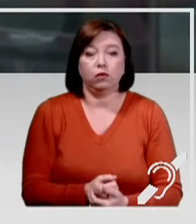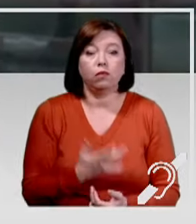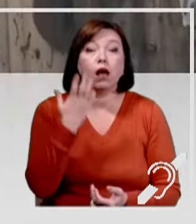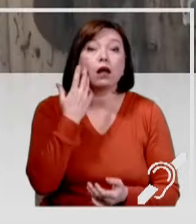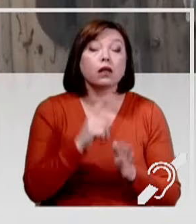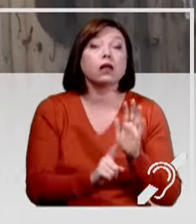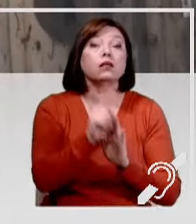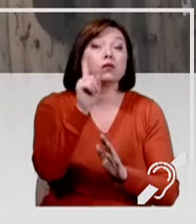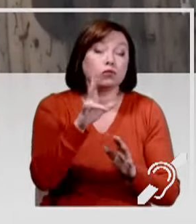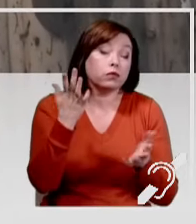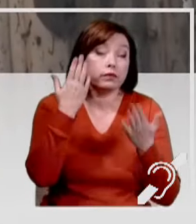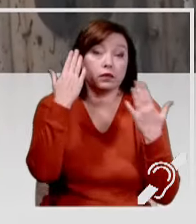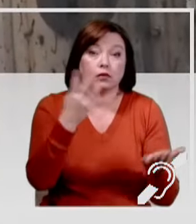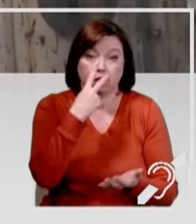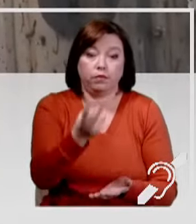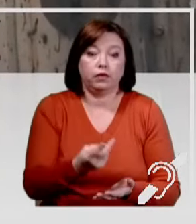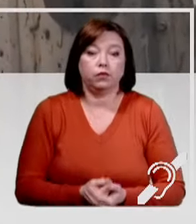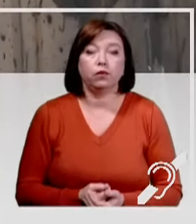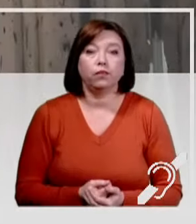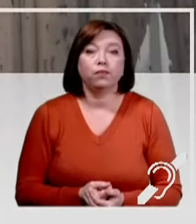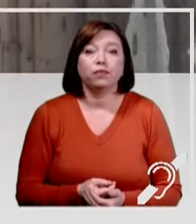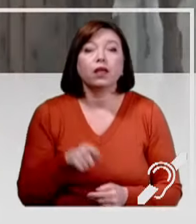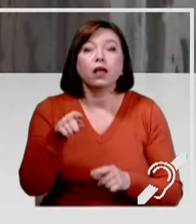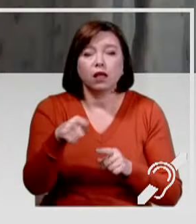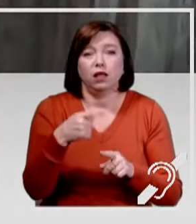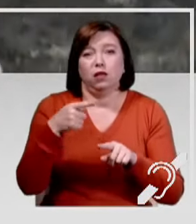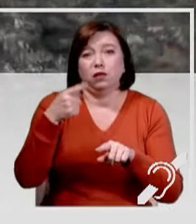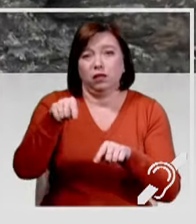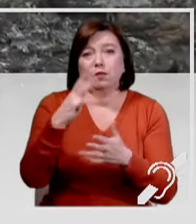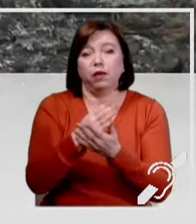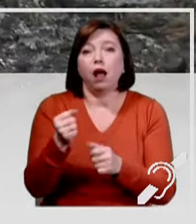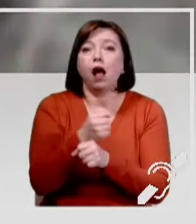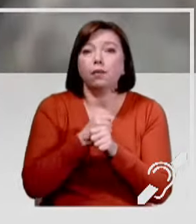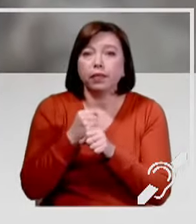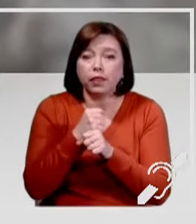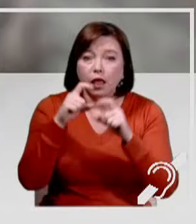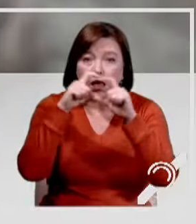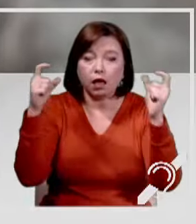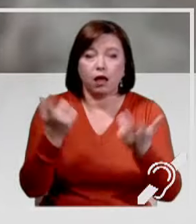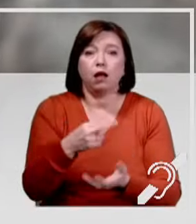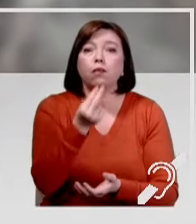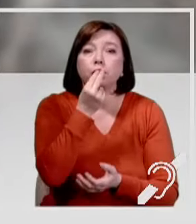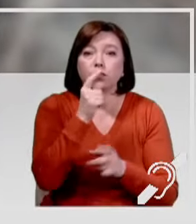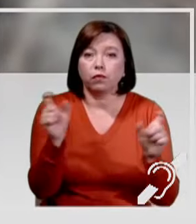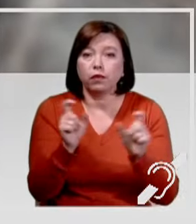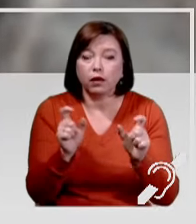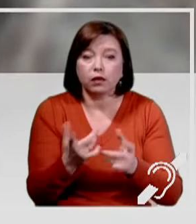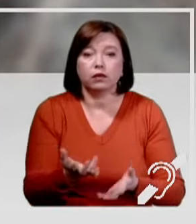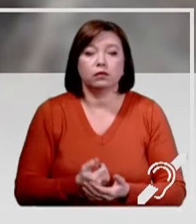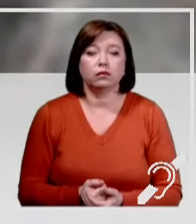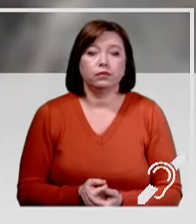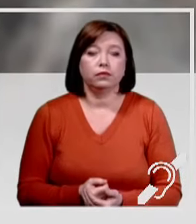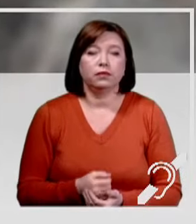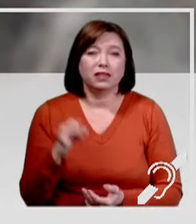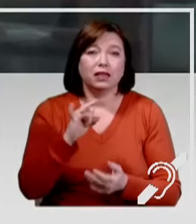Când o să începem activitatea, nu știu. Aici e vorba despre o farmacie, un magazin alimentar și...